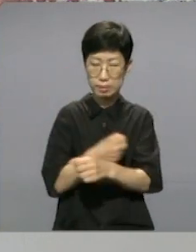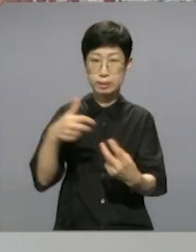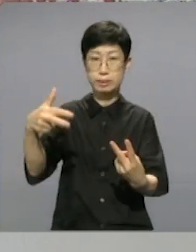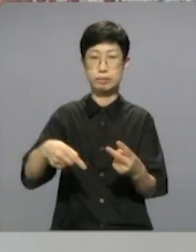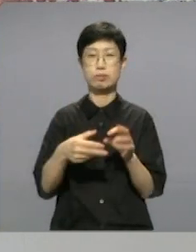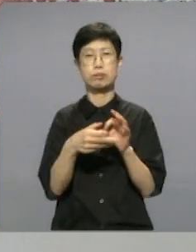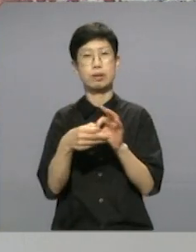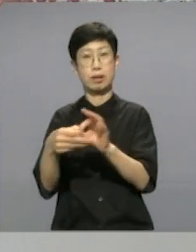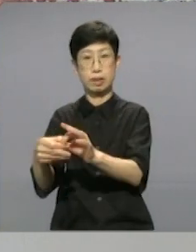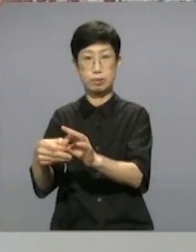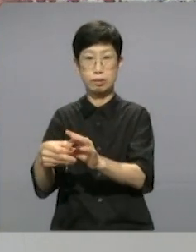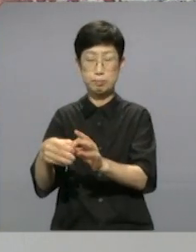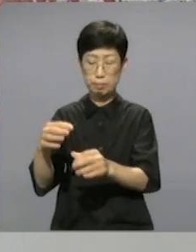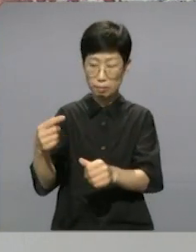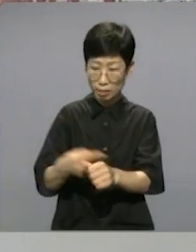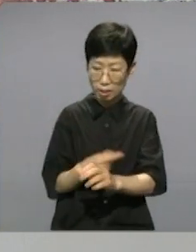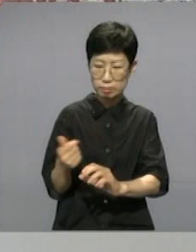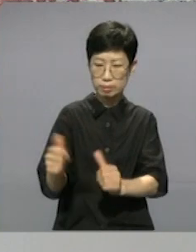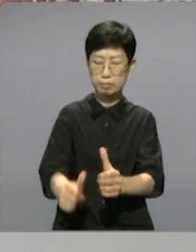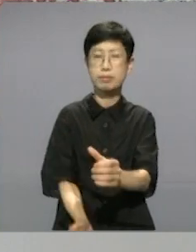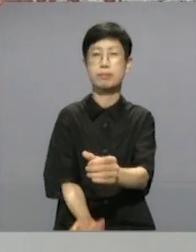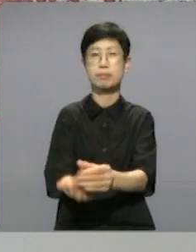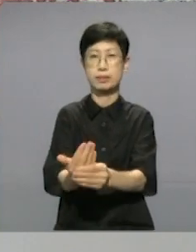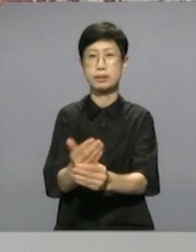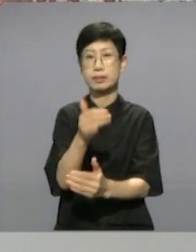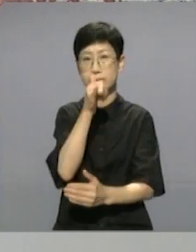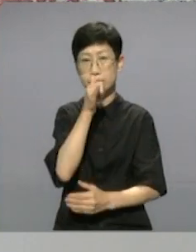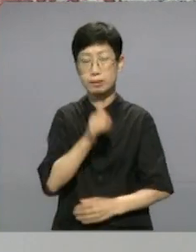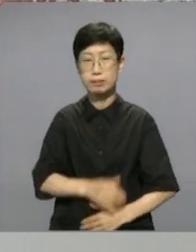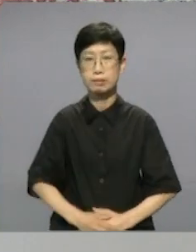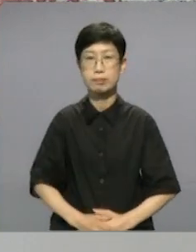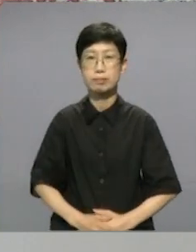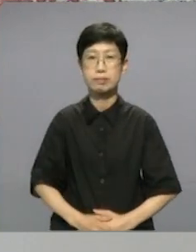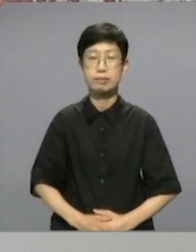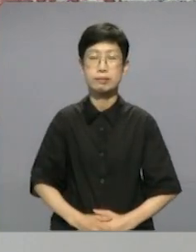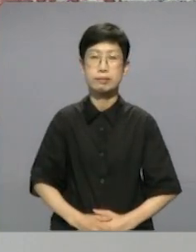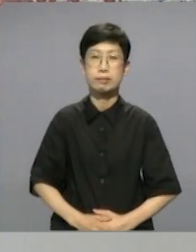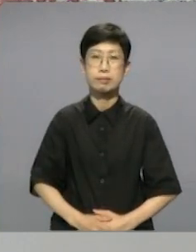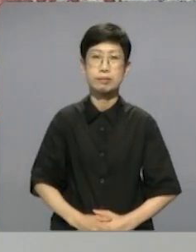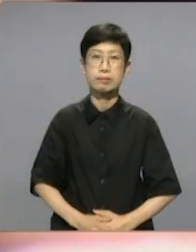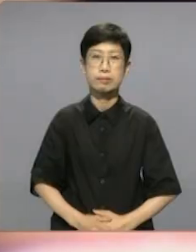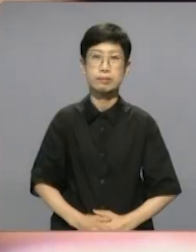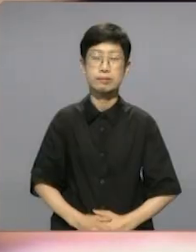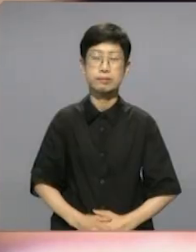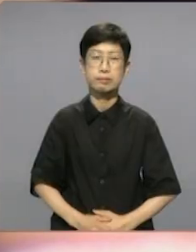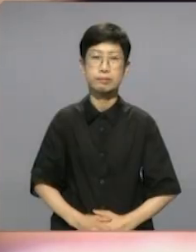2주째 계속되면서 사망자까지 나오고 있습니다. 유영선 월드리포터입니다.